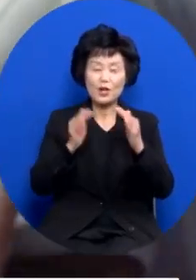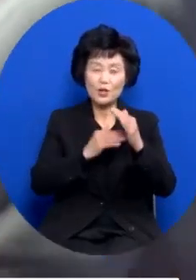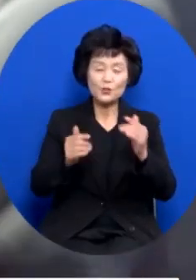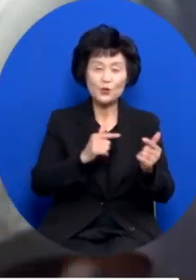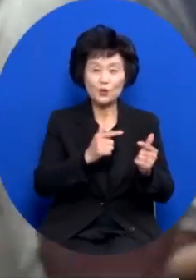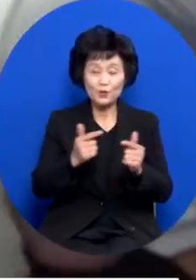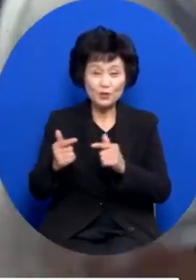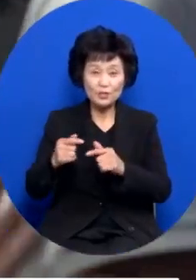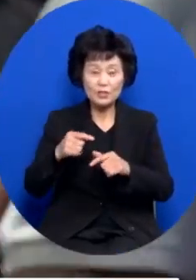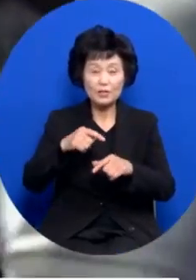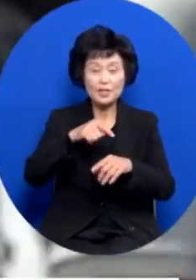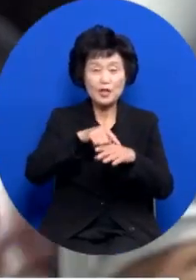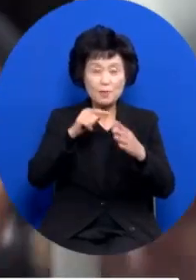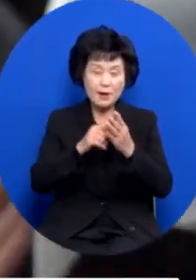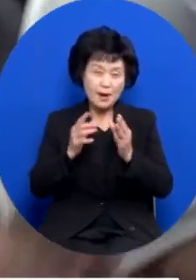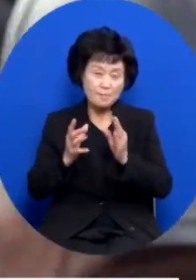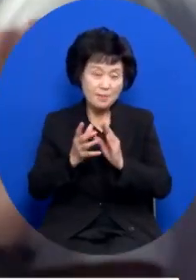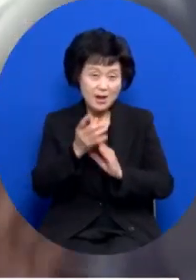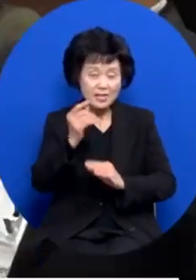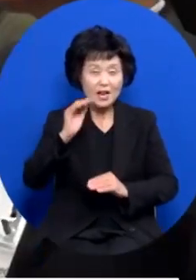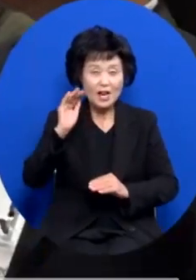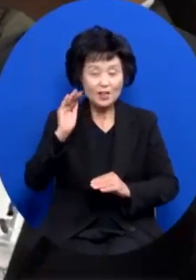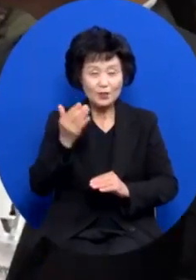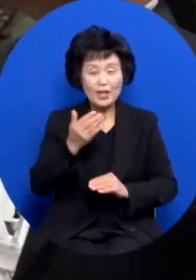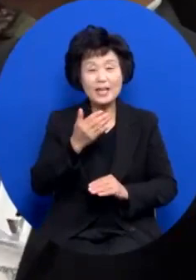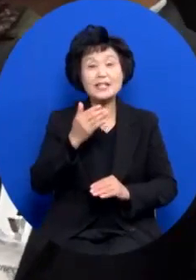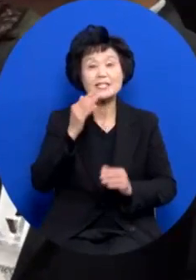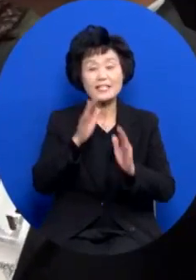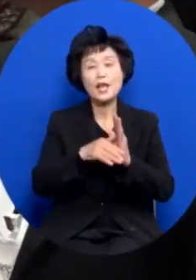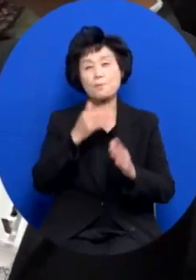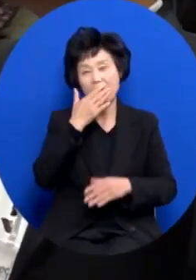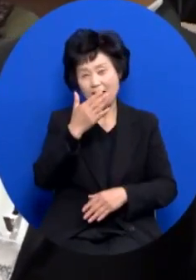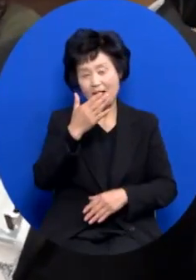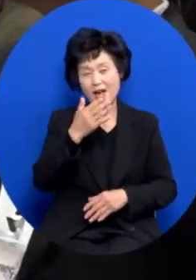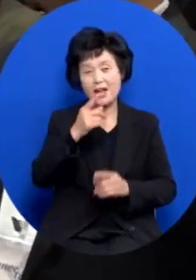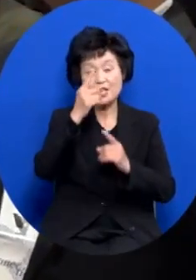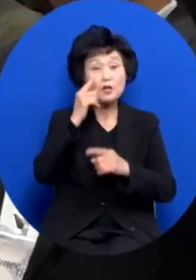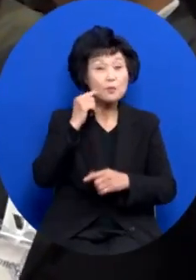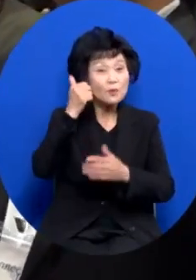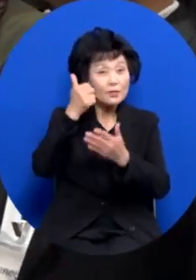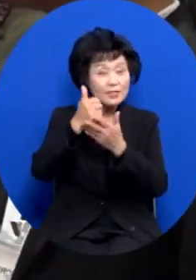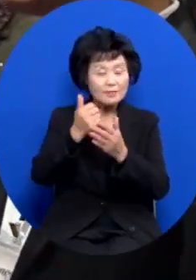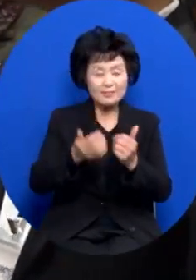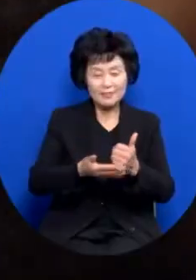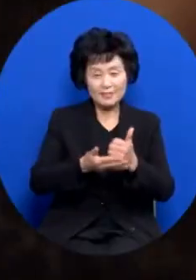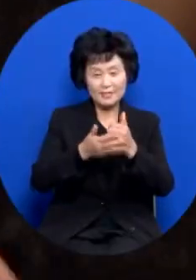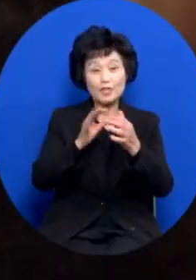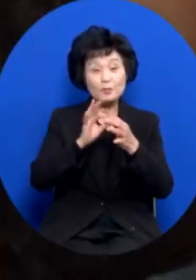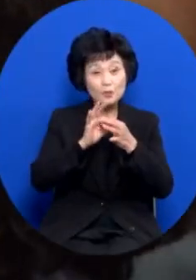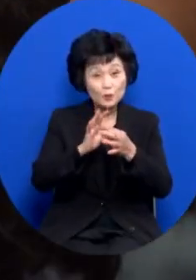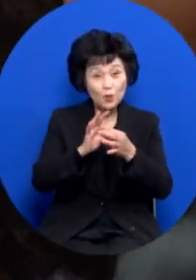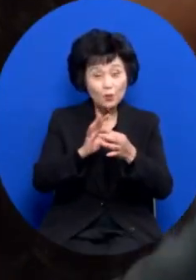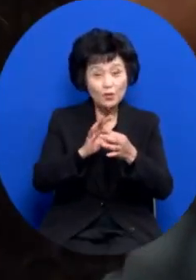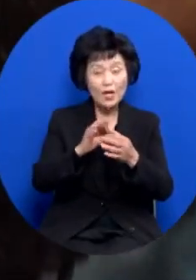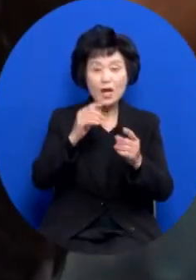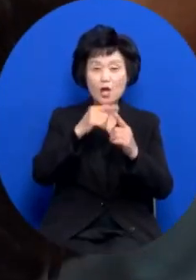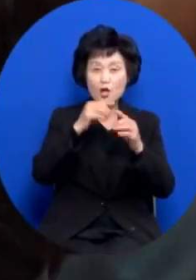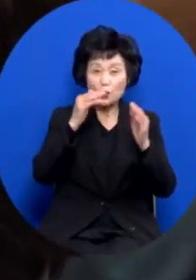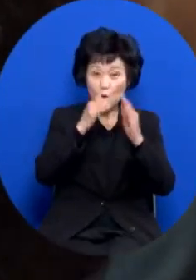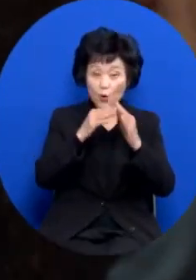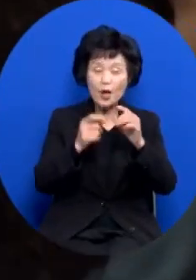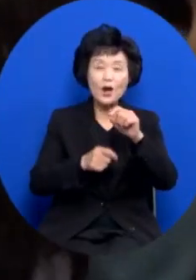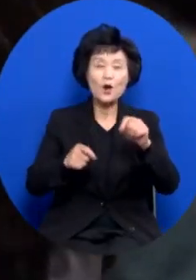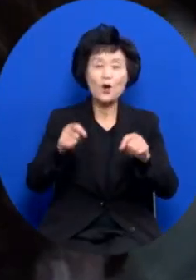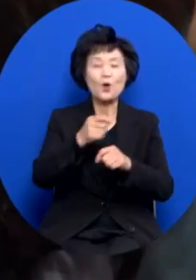한마음으로 헌신했기에 가능한 사역이었습니다. 이종용 목사는 섬김을 통해 오히려 교회가 축복을